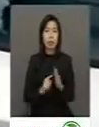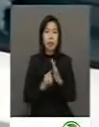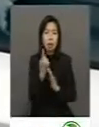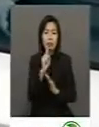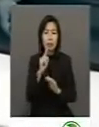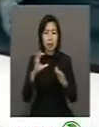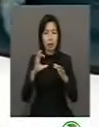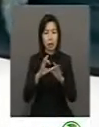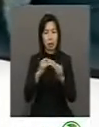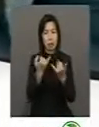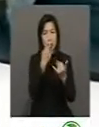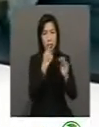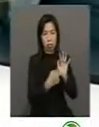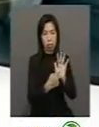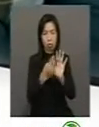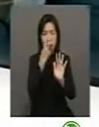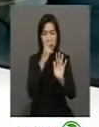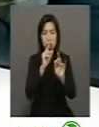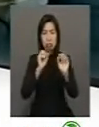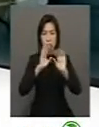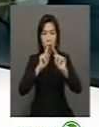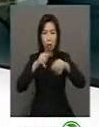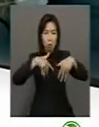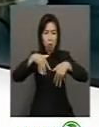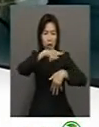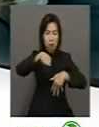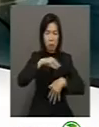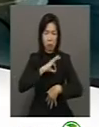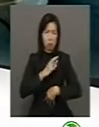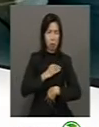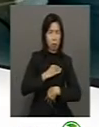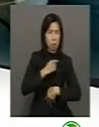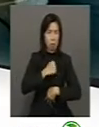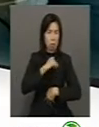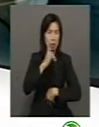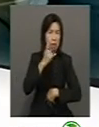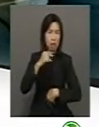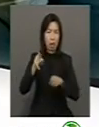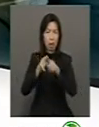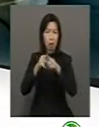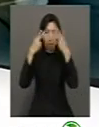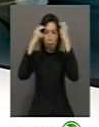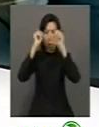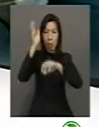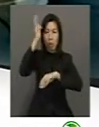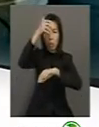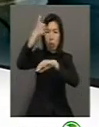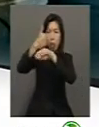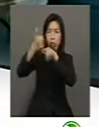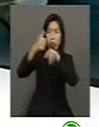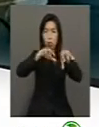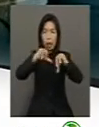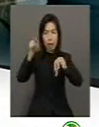มาเริ่มกันที่เรื่องที่สะท้อนให้เห็นถึงความหวั่นหวั่นไม่มั่นใจในการบริหารประเทศของประธานาธิบดีโดนัลด์ทรัมป์นะคะเพ